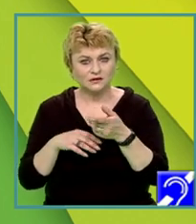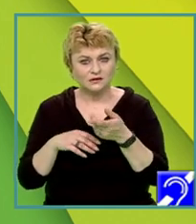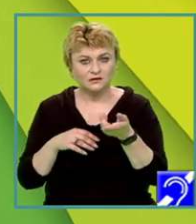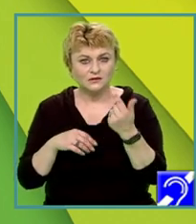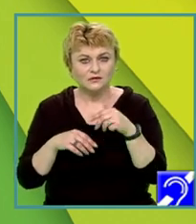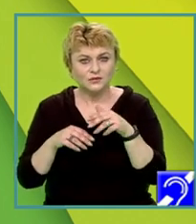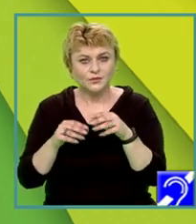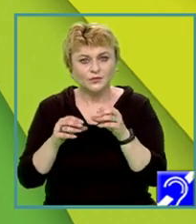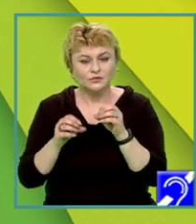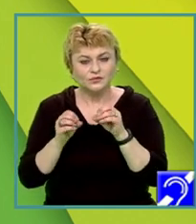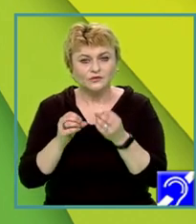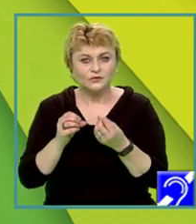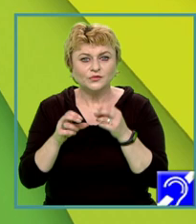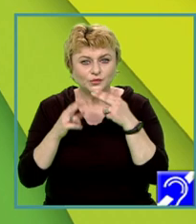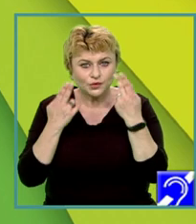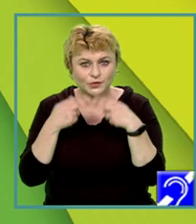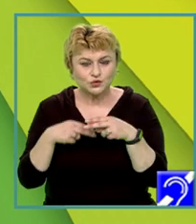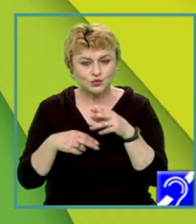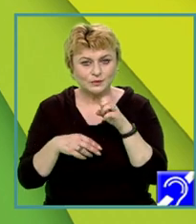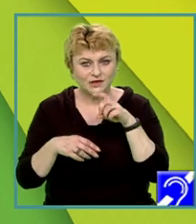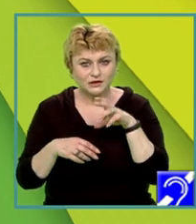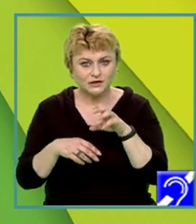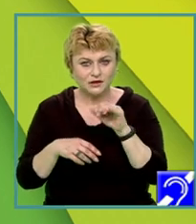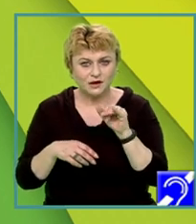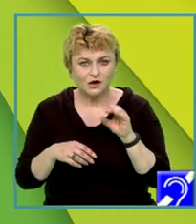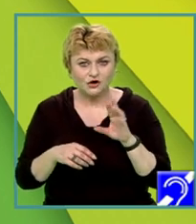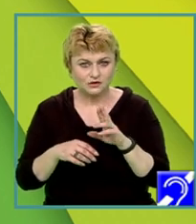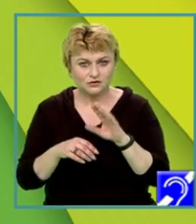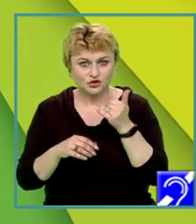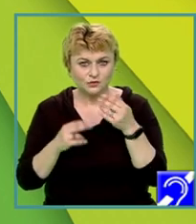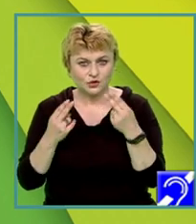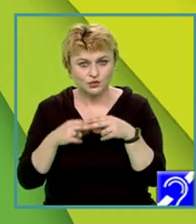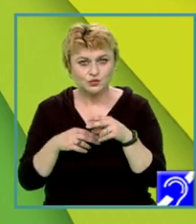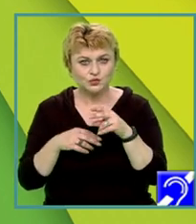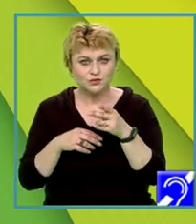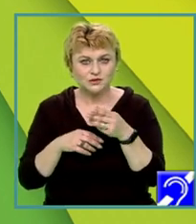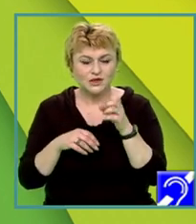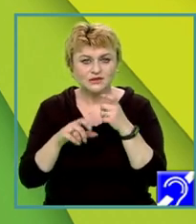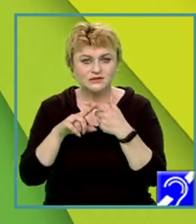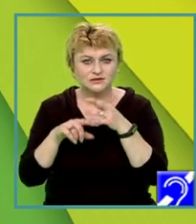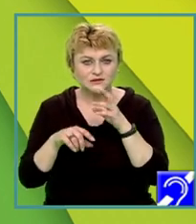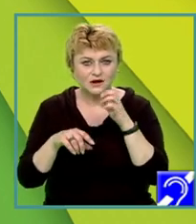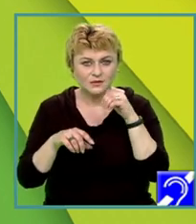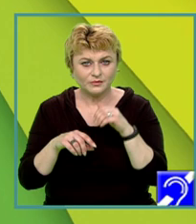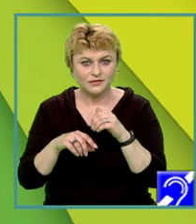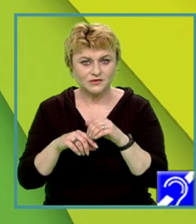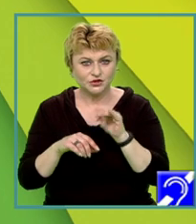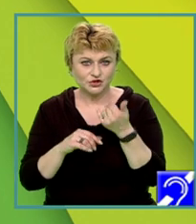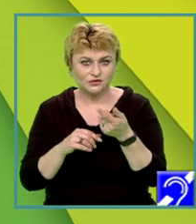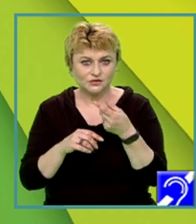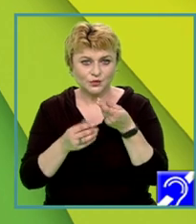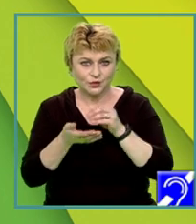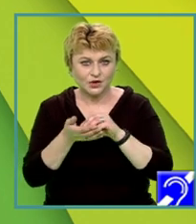egal cu produsul mezilor Așadar cam a este un extrem și se înmulțește cu 3 pe 3 îl vom pune în